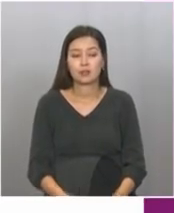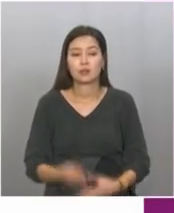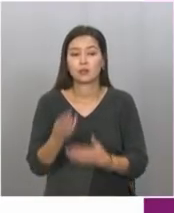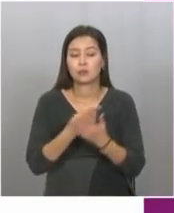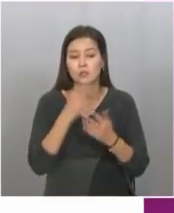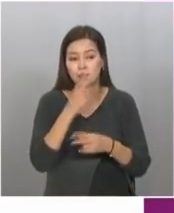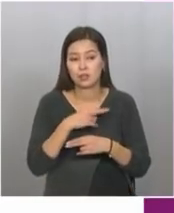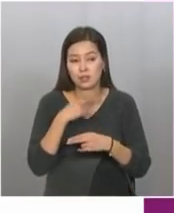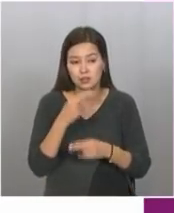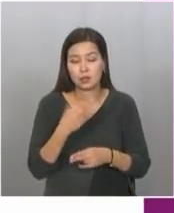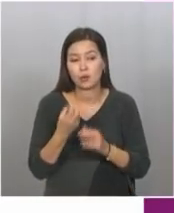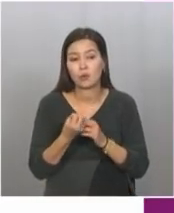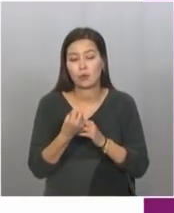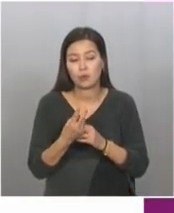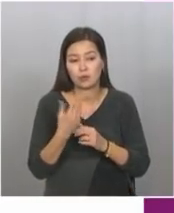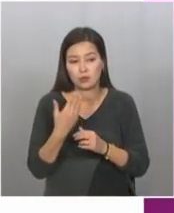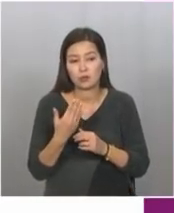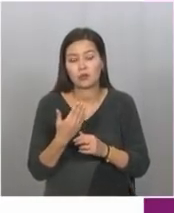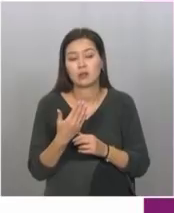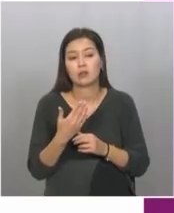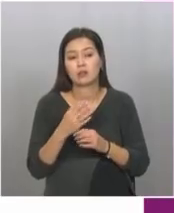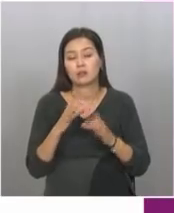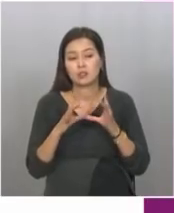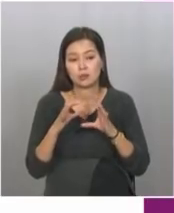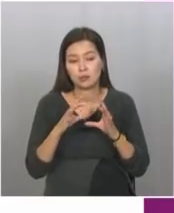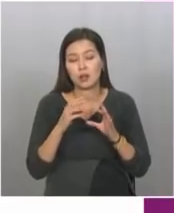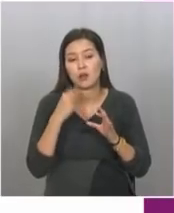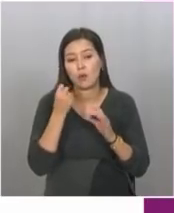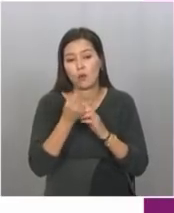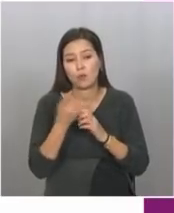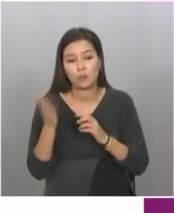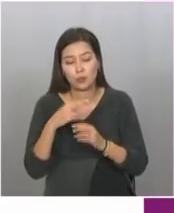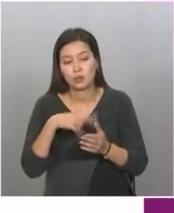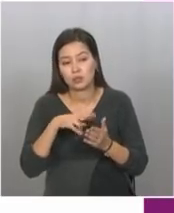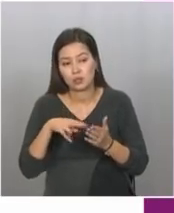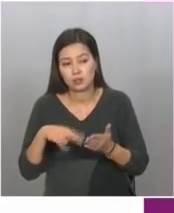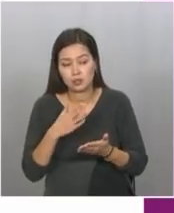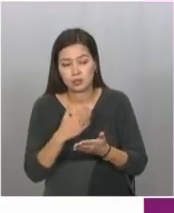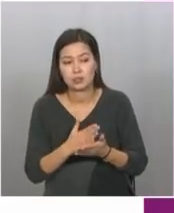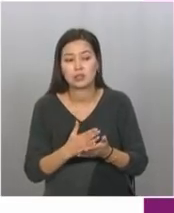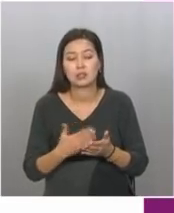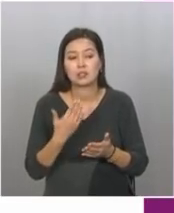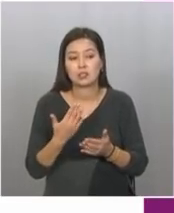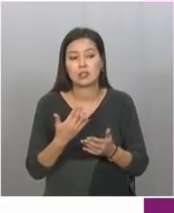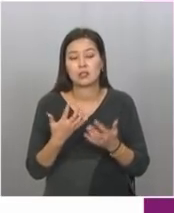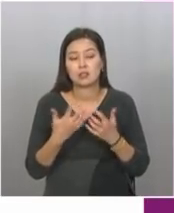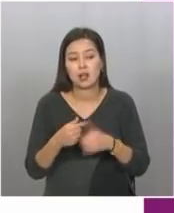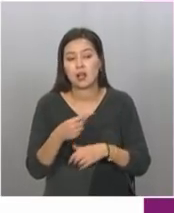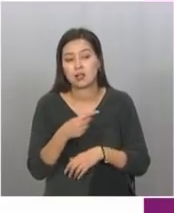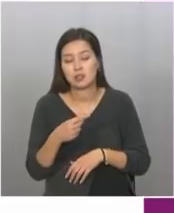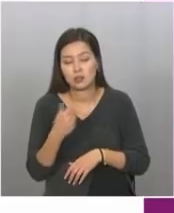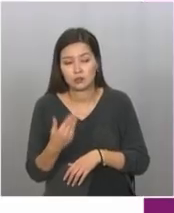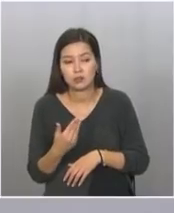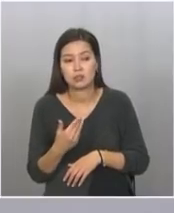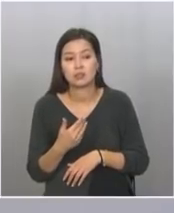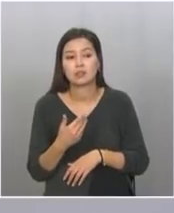12 бөліктің 11-і боялған. Келесі тапсырма, ал енді азайтуды орындайық. Дәл сондай